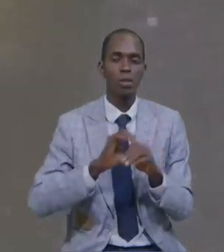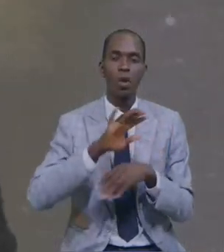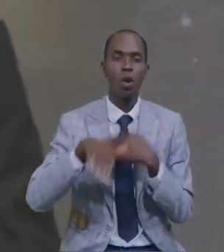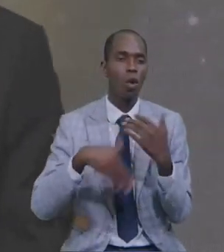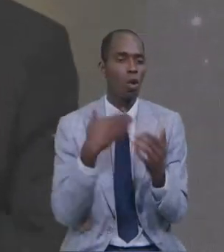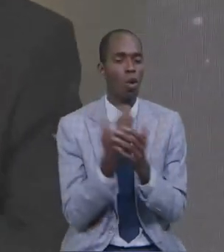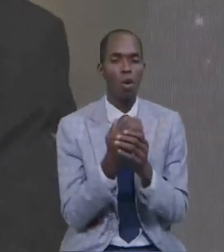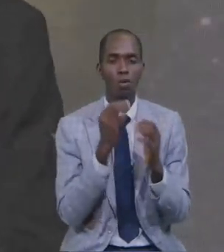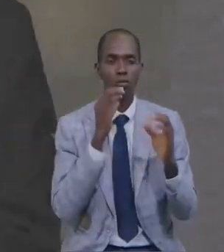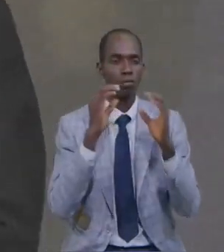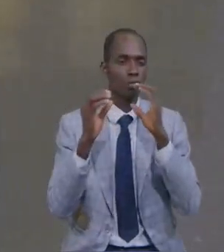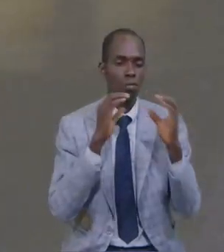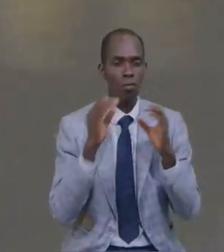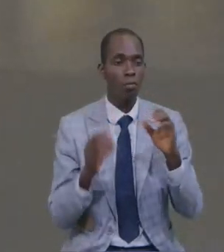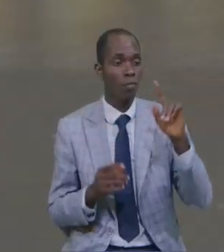en